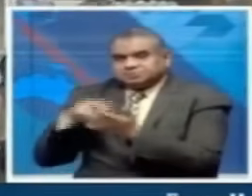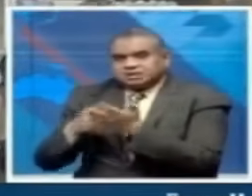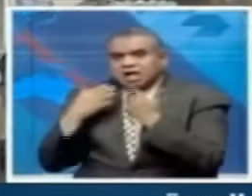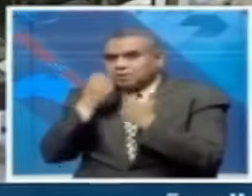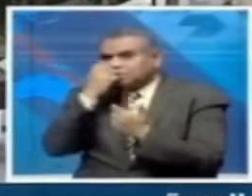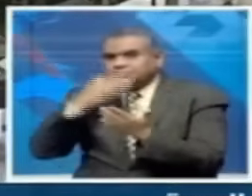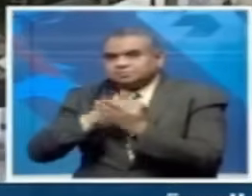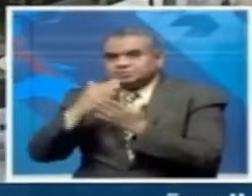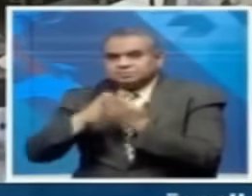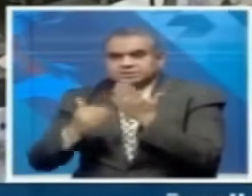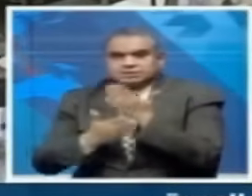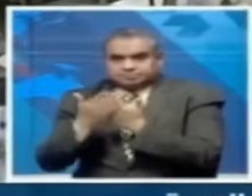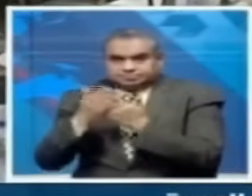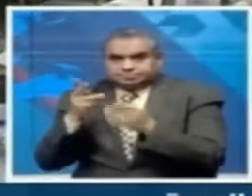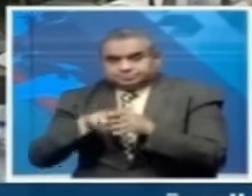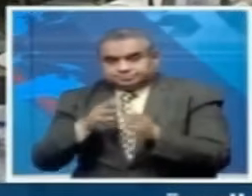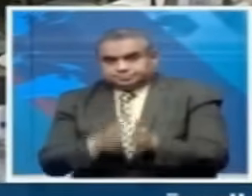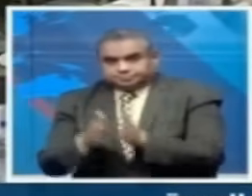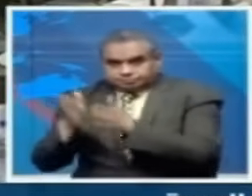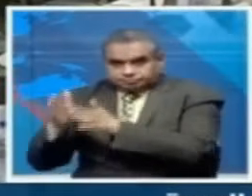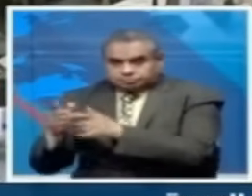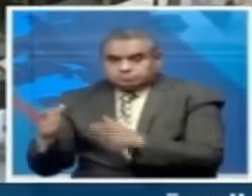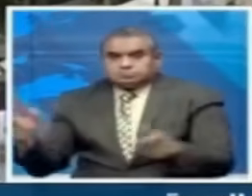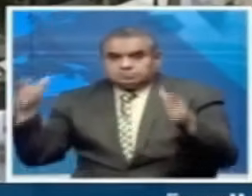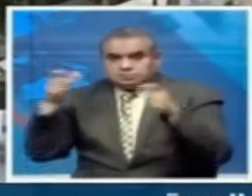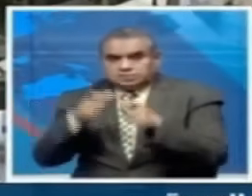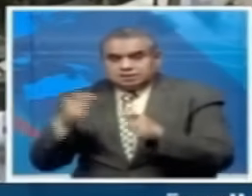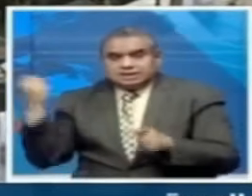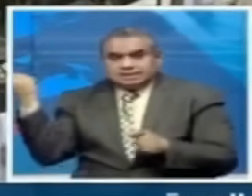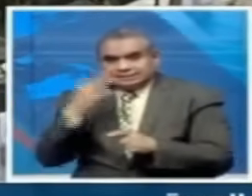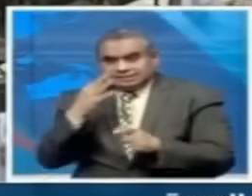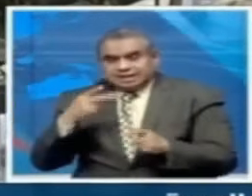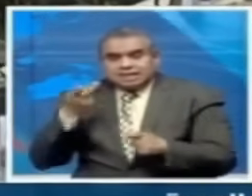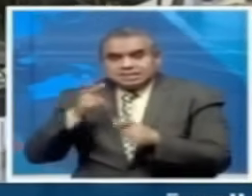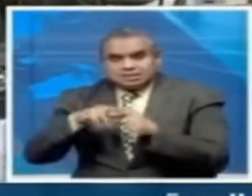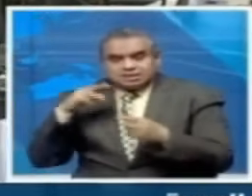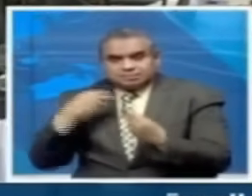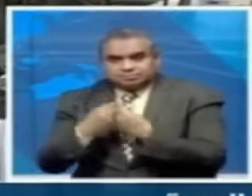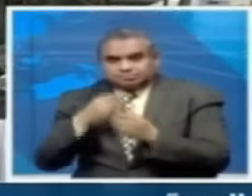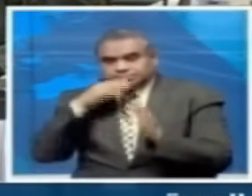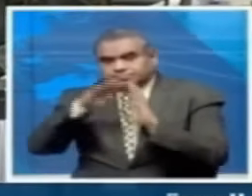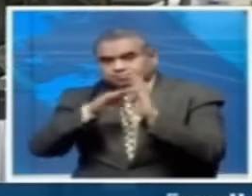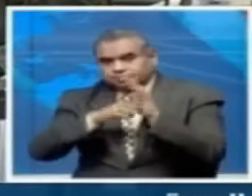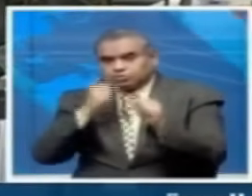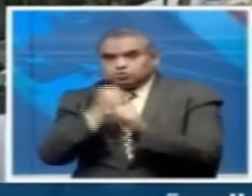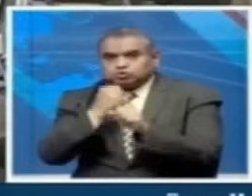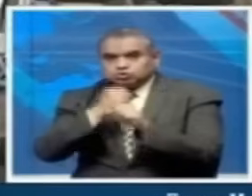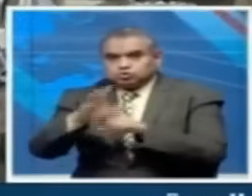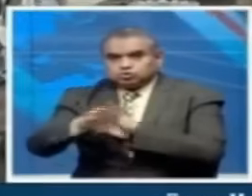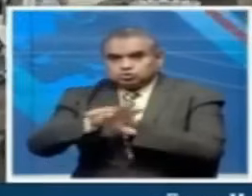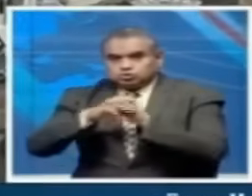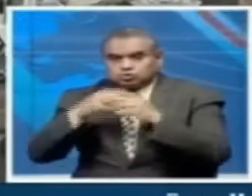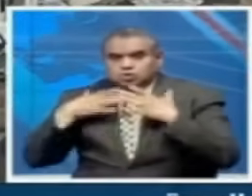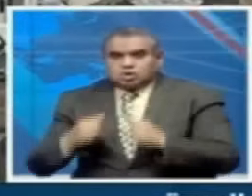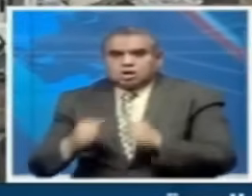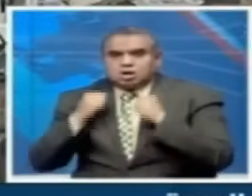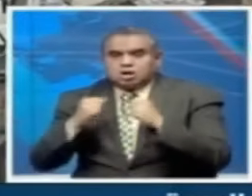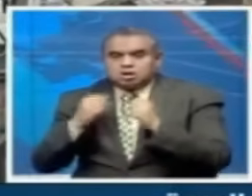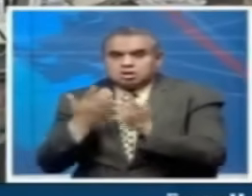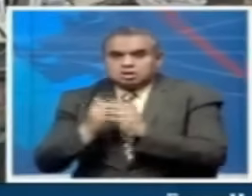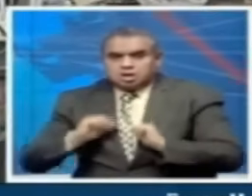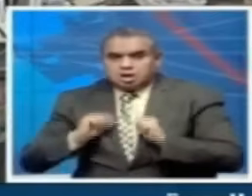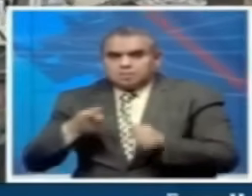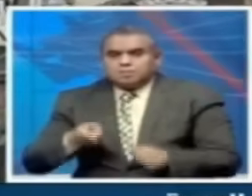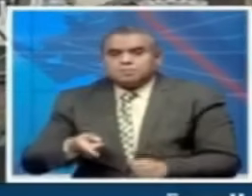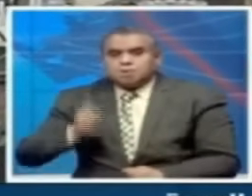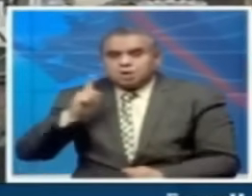المناخ. وفي اجتماع عقده رئيس مجلس الوزراء لمتابعة تنفيذ الأعمال للمشروعات الصحية ضمن المبادرة